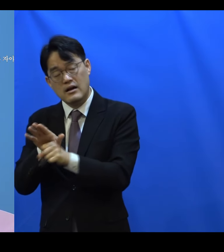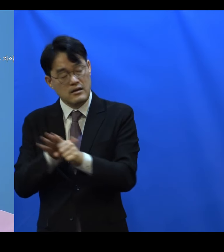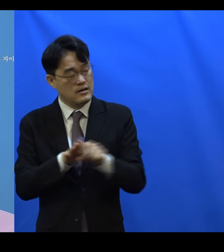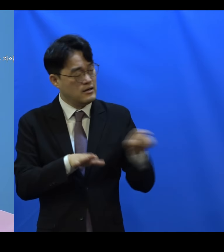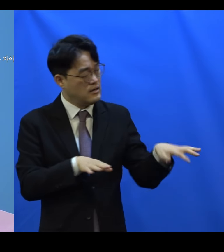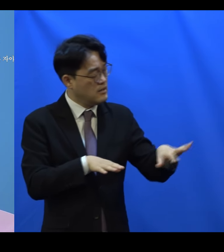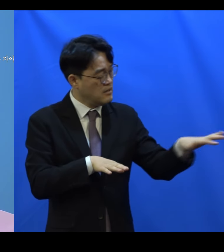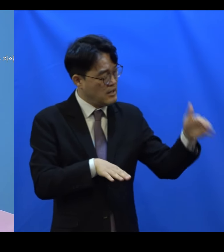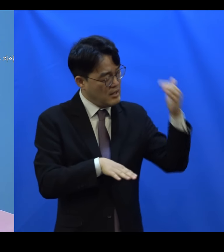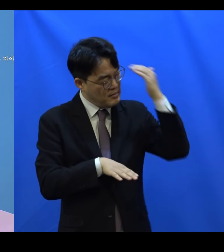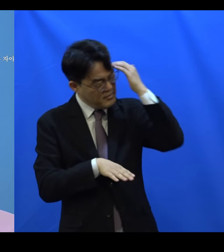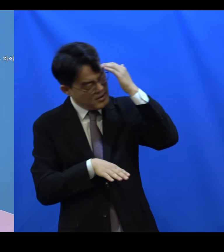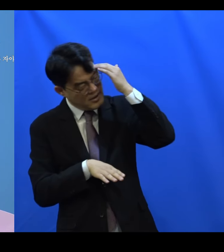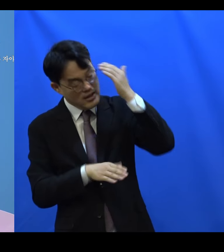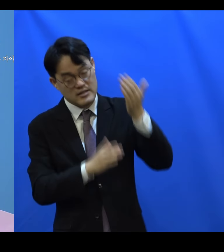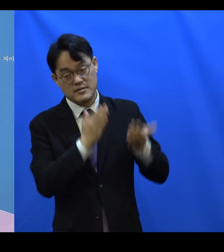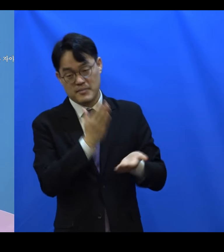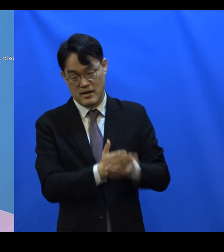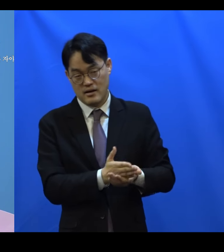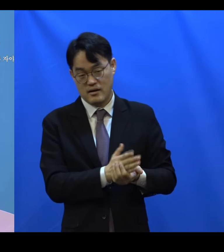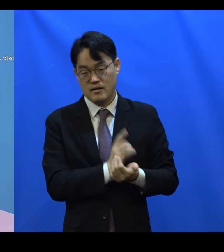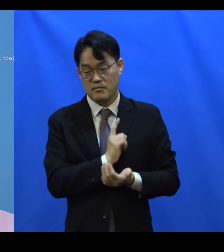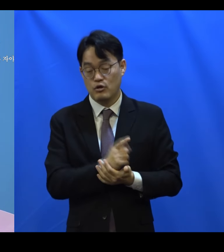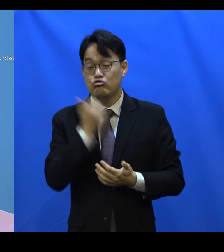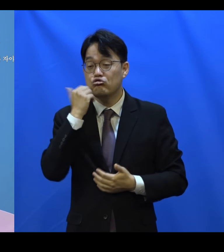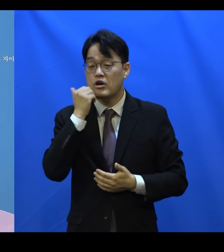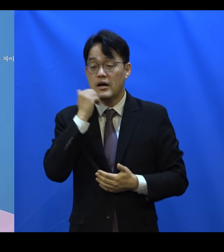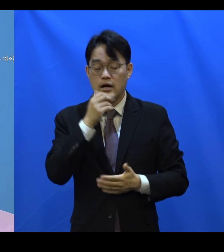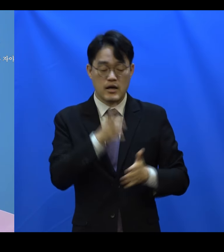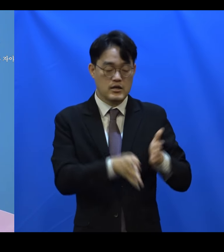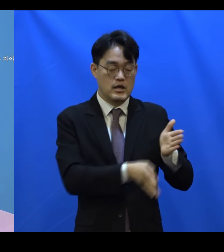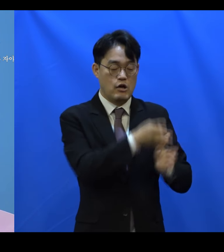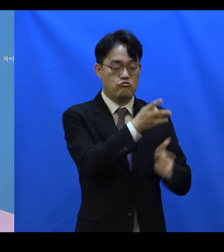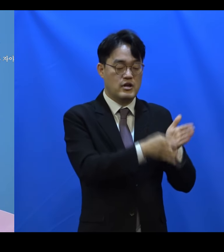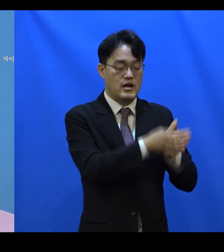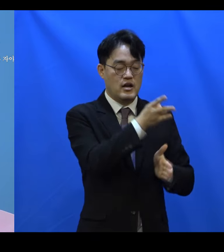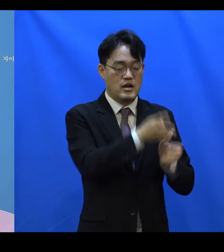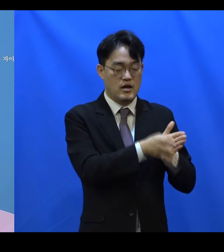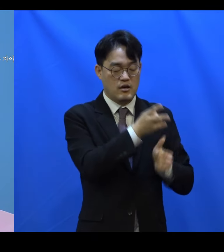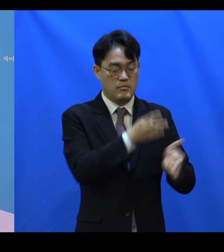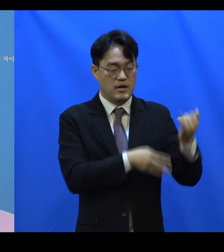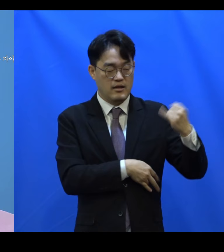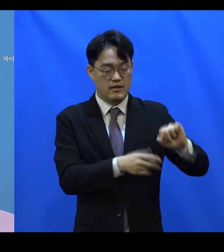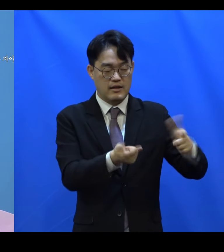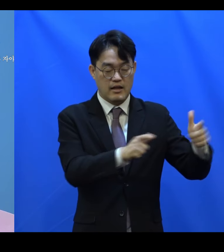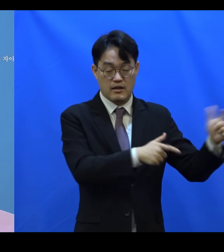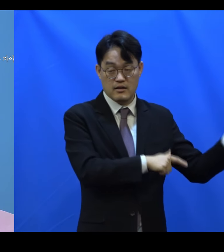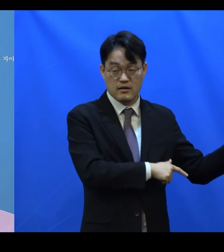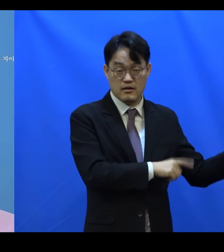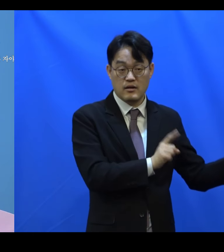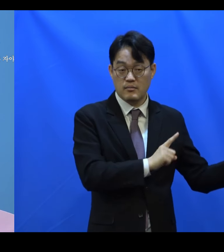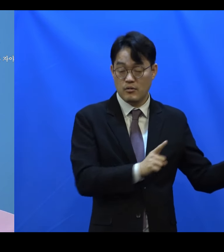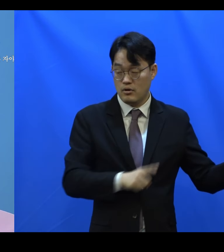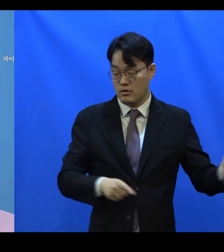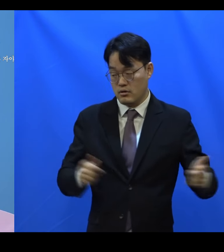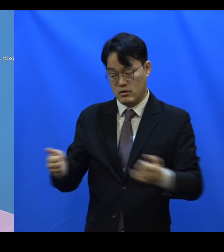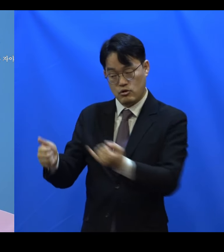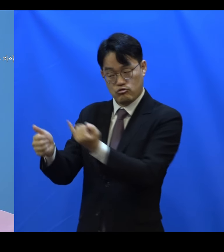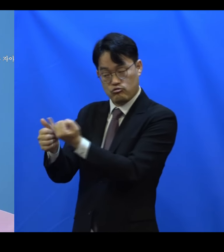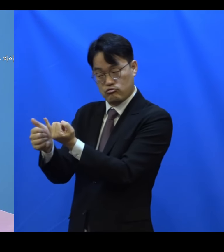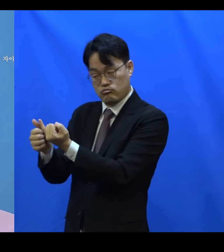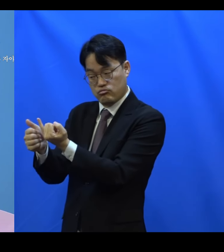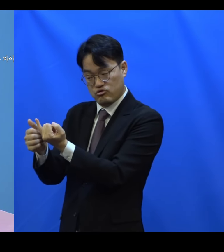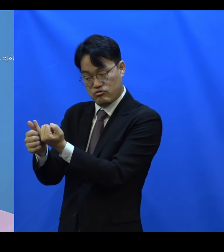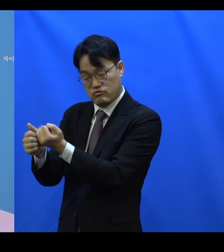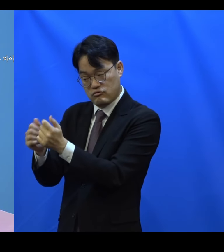누가 방해하죠? 예루살렘의 딸들. 그들은 누구예요? 이 두 사람의